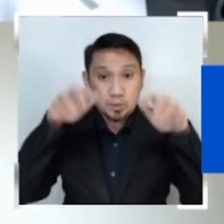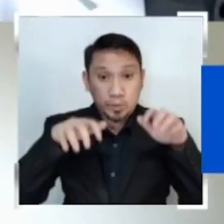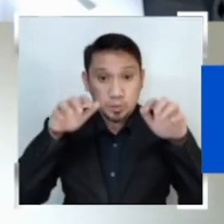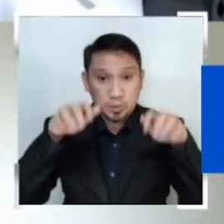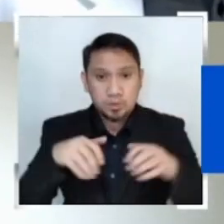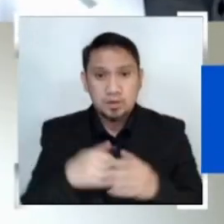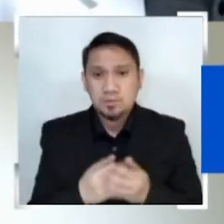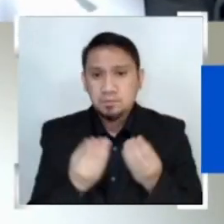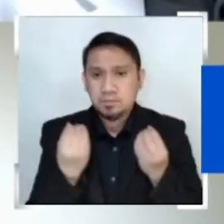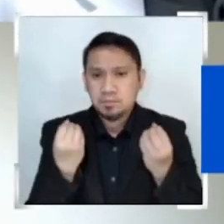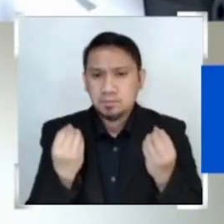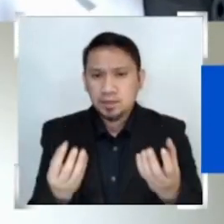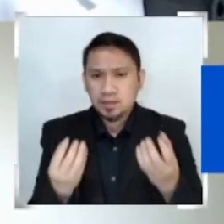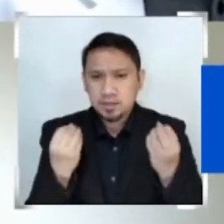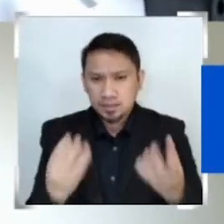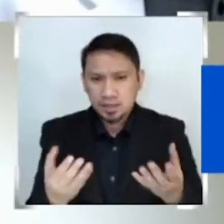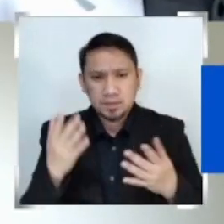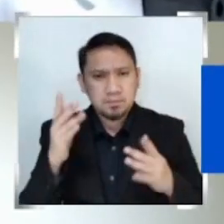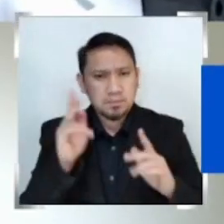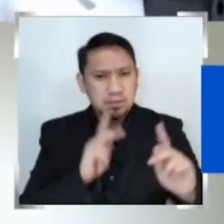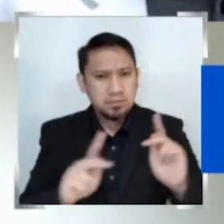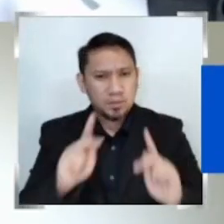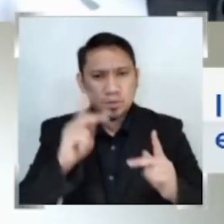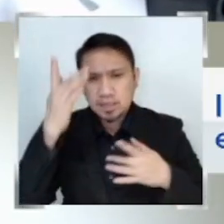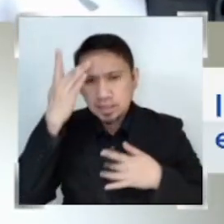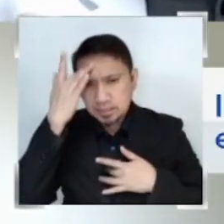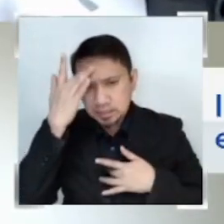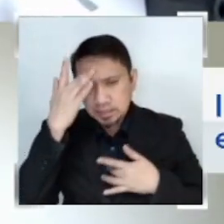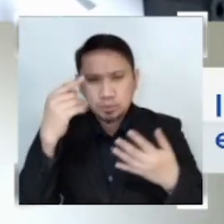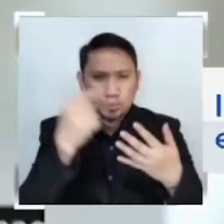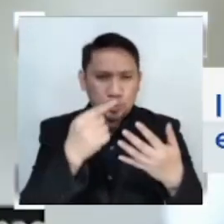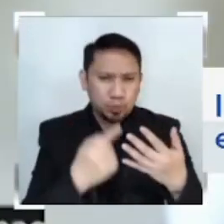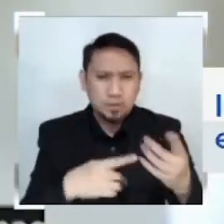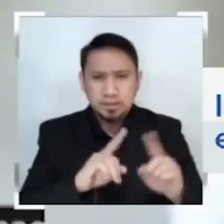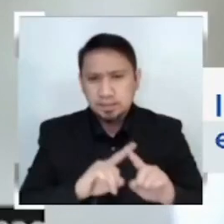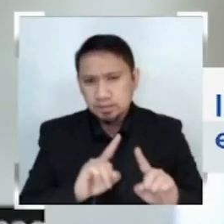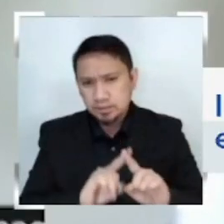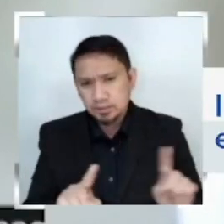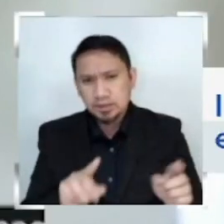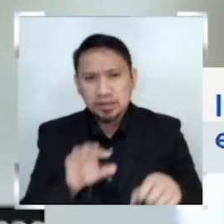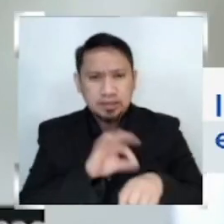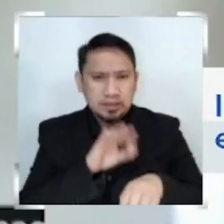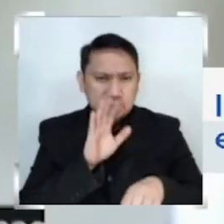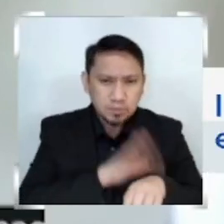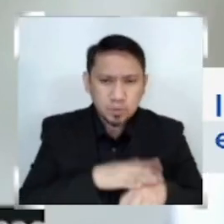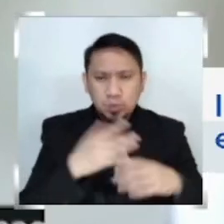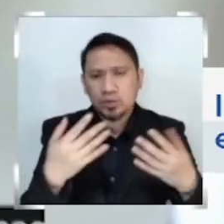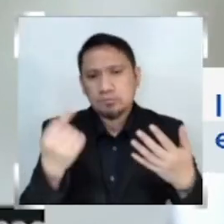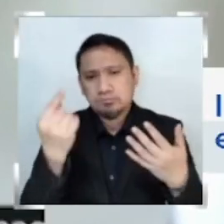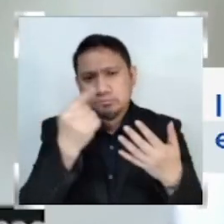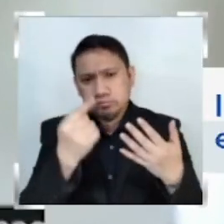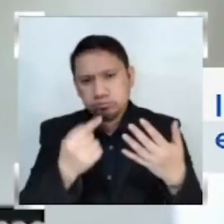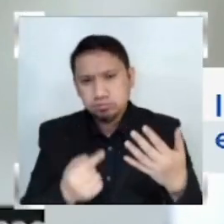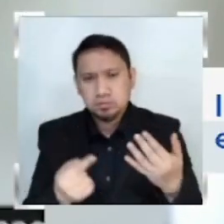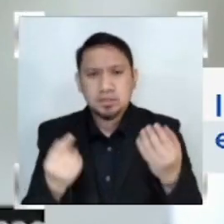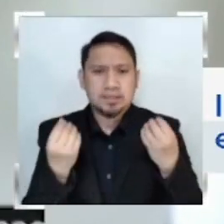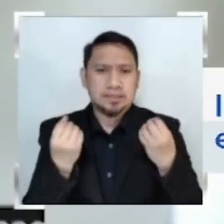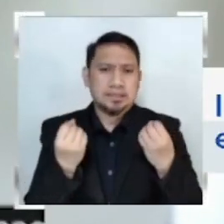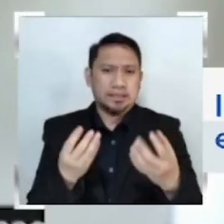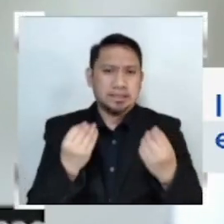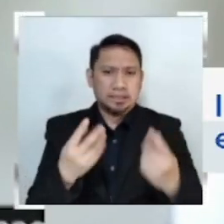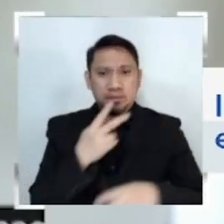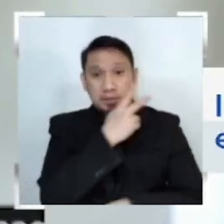madaming nagkakasakit, no? Trangkaso, etc., dengue. Maraming ngayon na mga pasyente